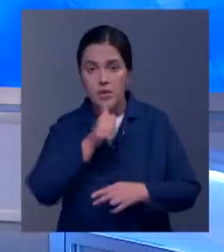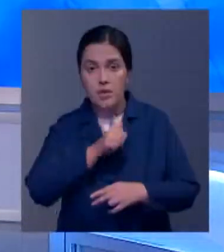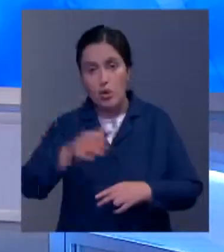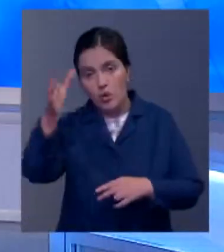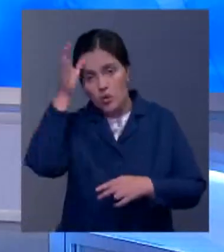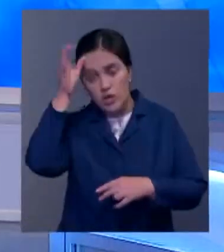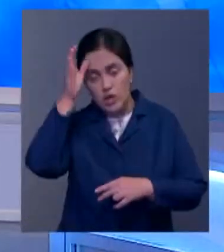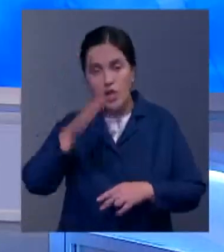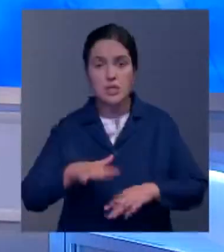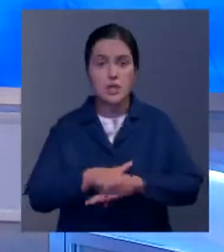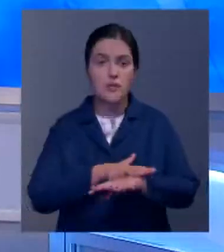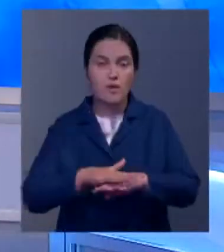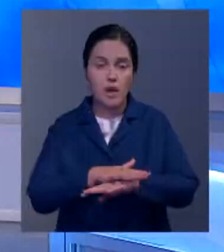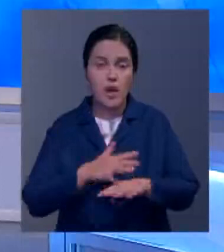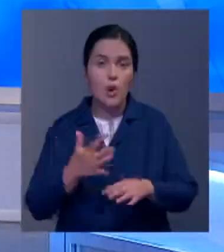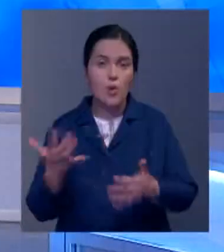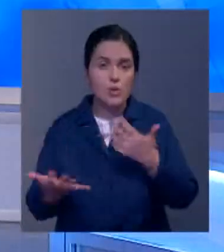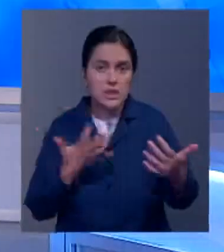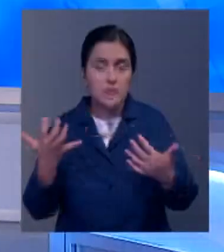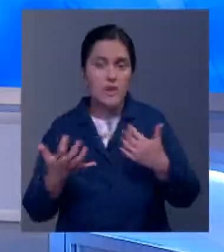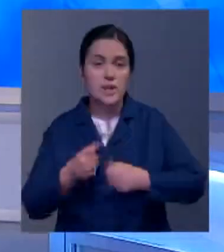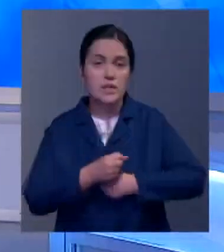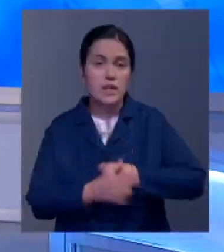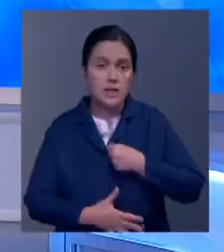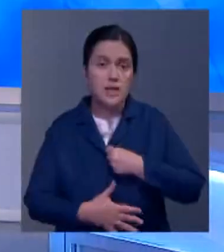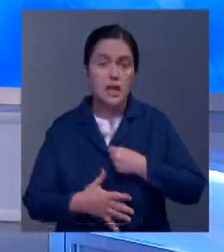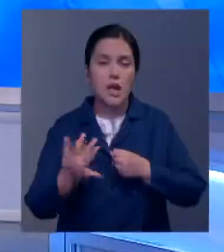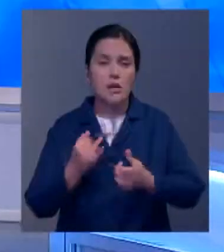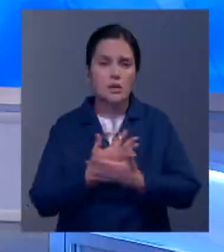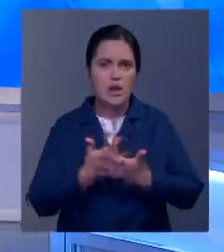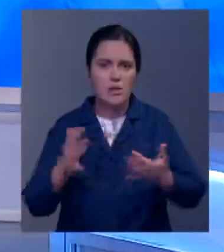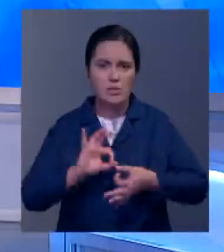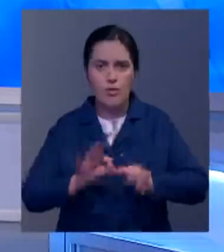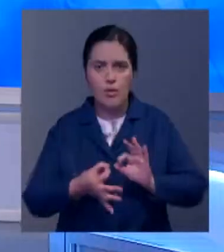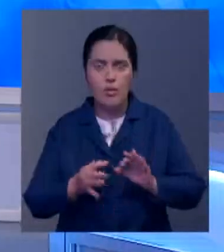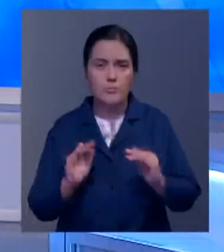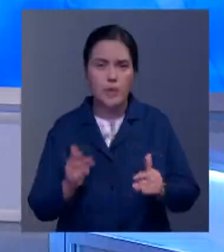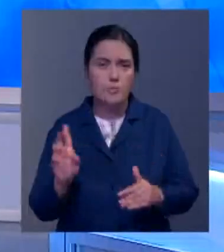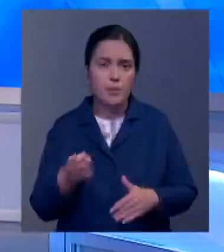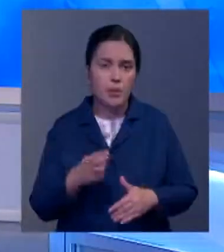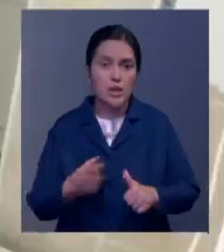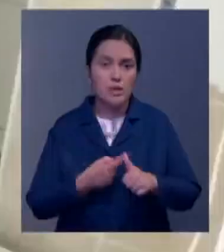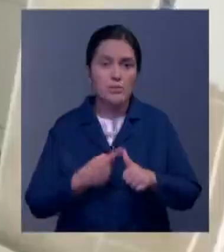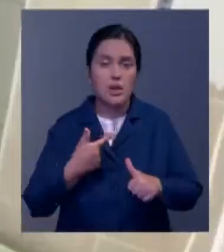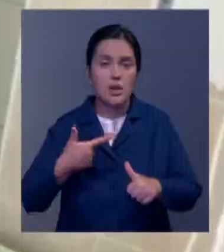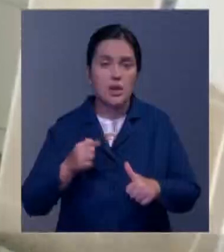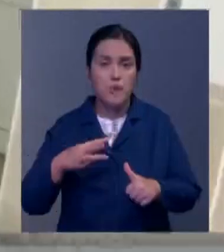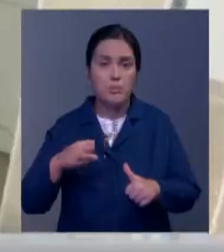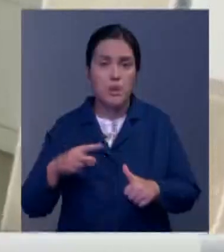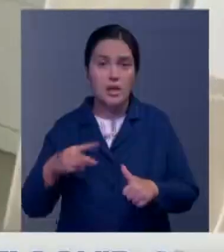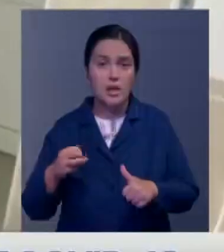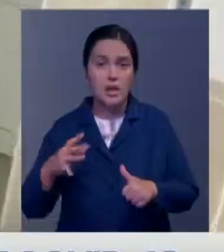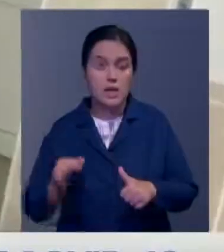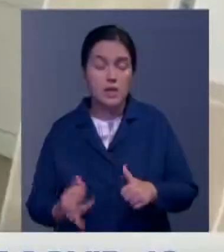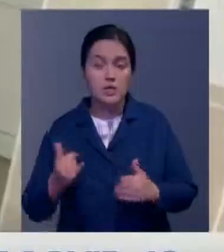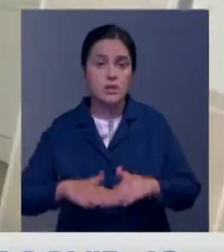препараты проводили ученые национального исследовательского центра эпидемиологии и микробиологии имени гамалеи